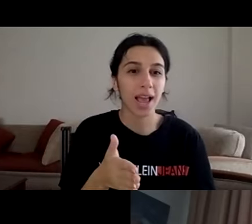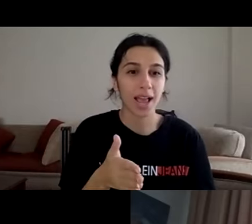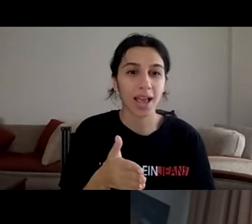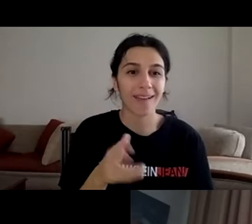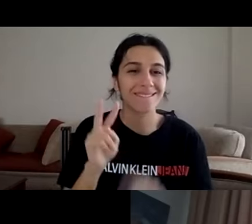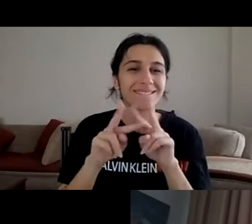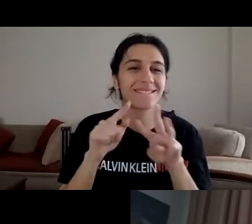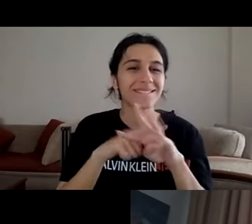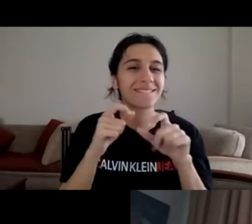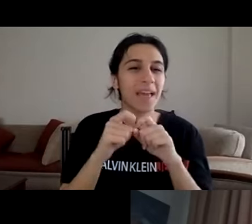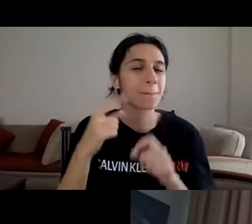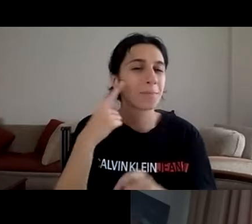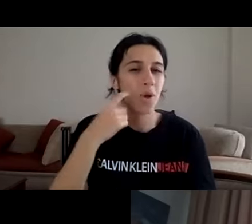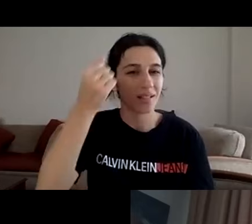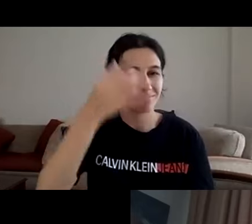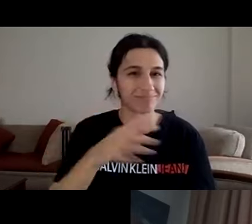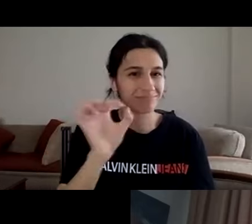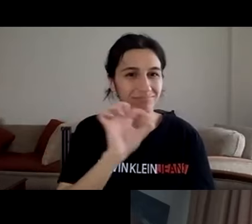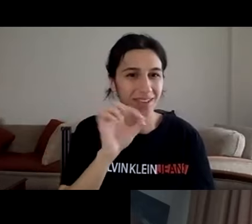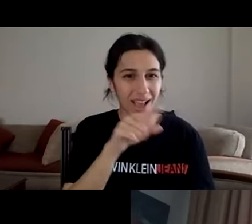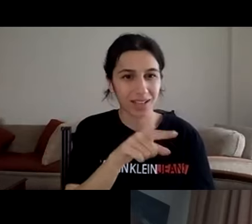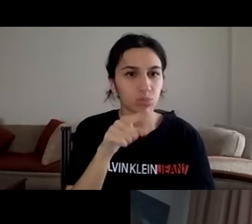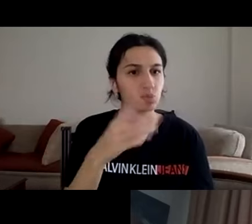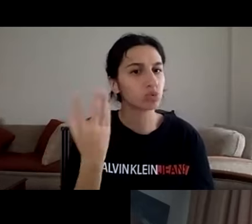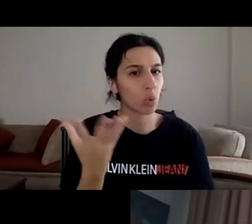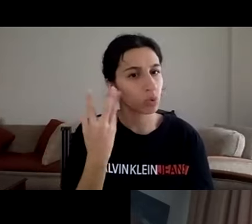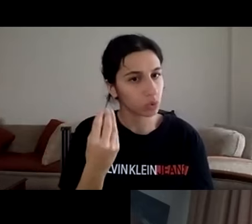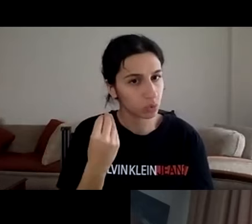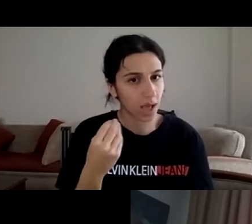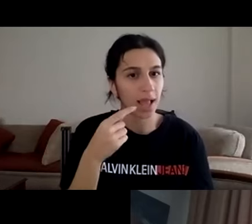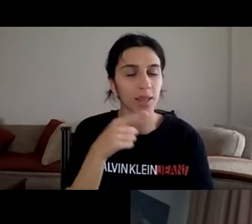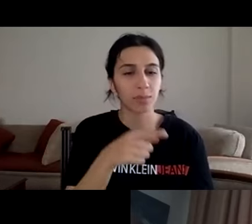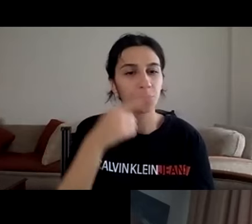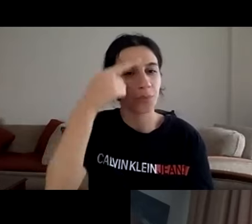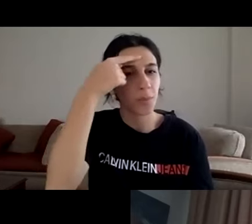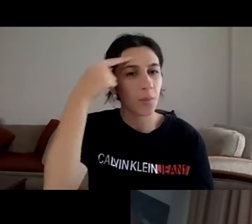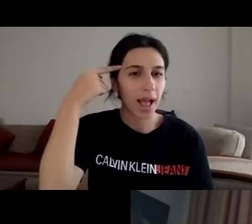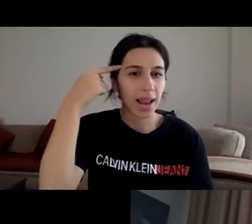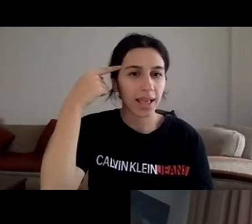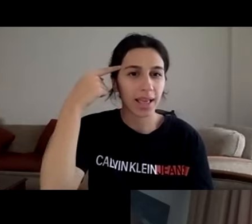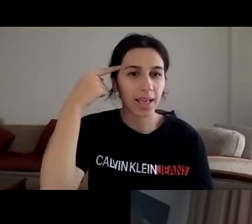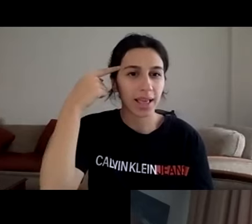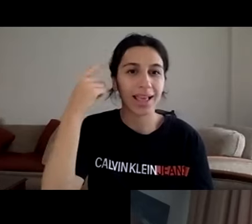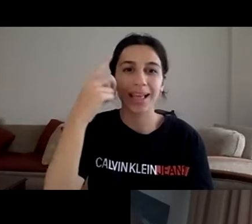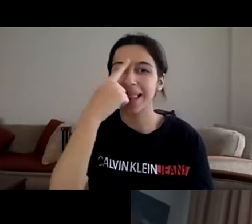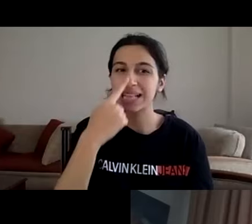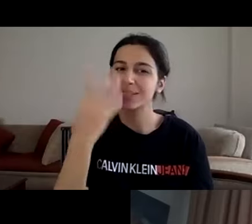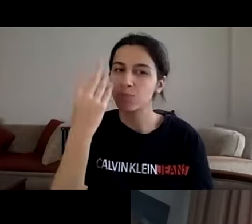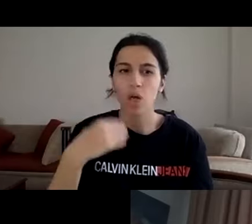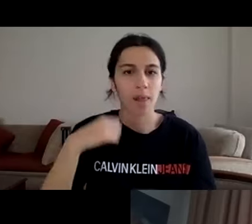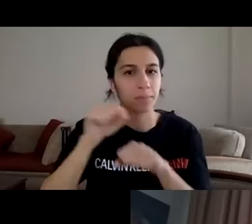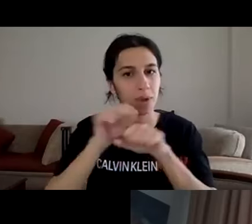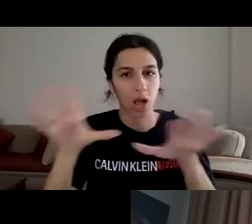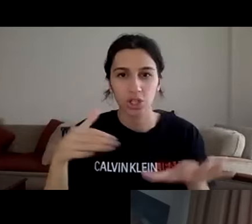web sitelerinin vesairenin özelliklerini. Bu da çok güzeldi. Bunu da belki resim olarak paylaşabiliriz